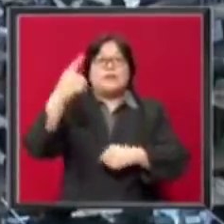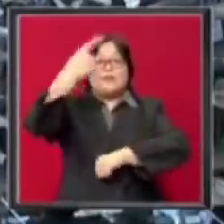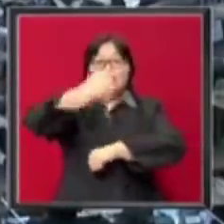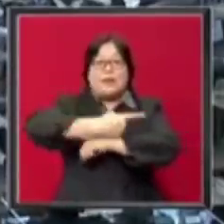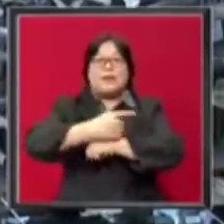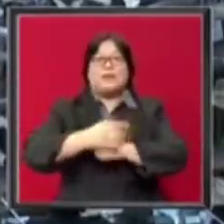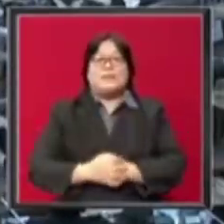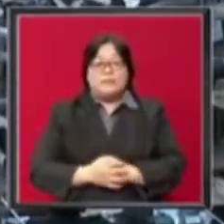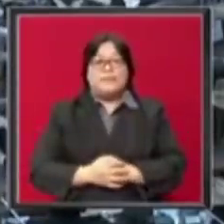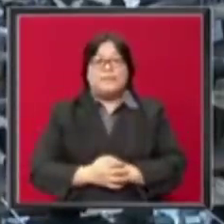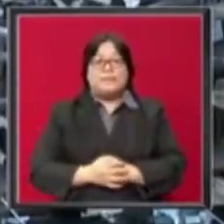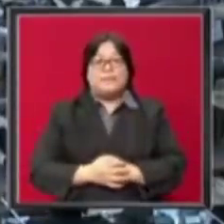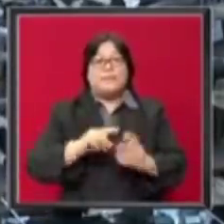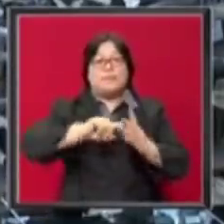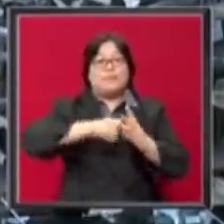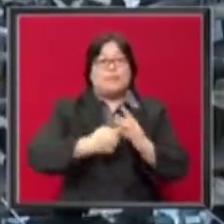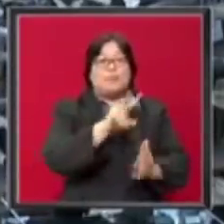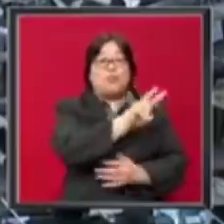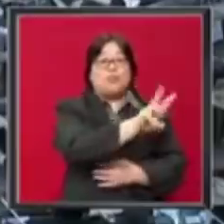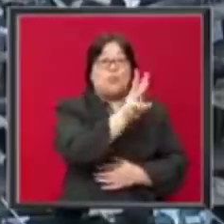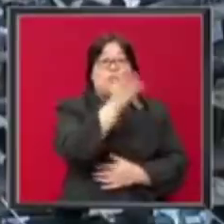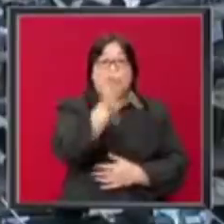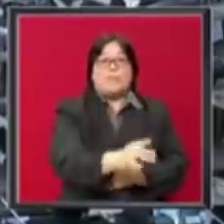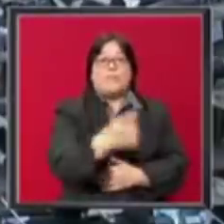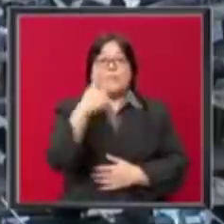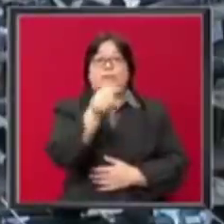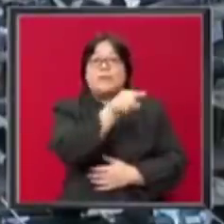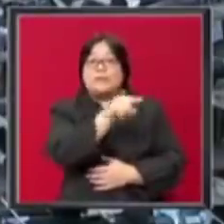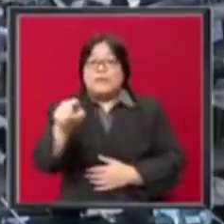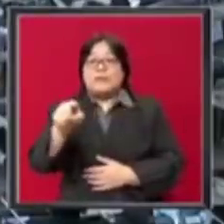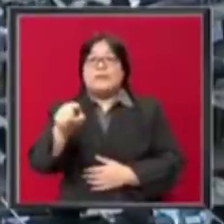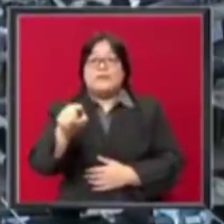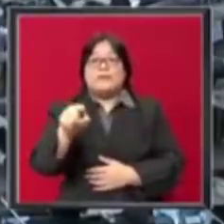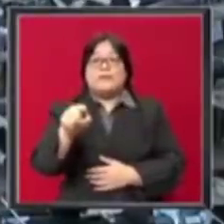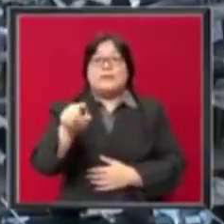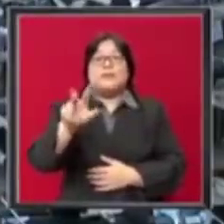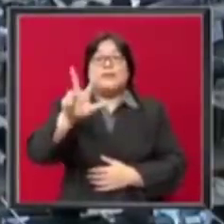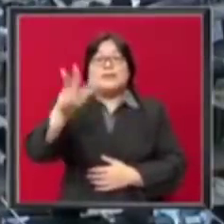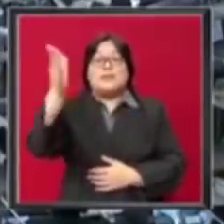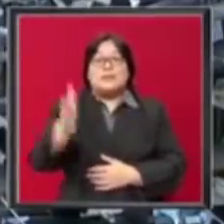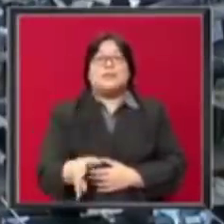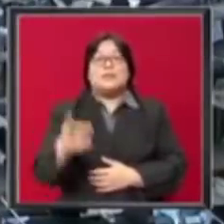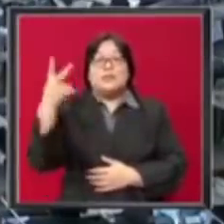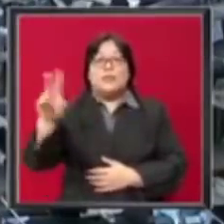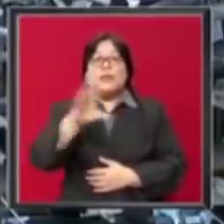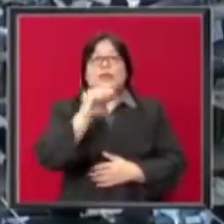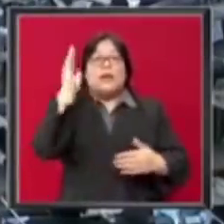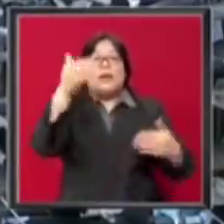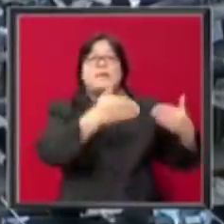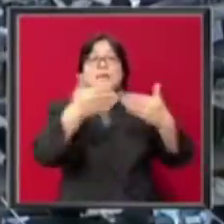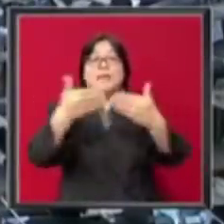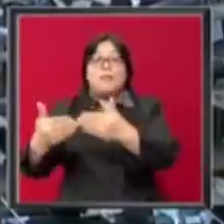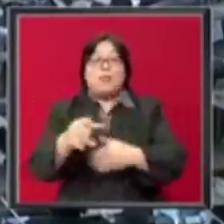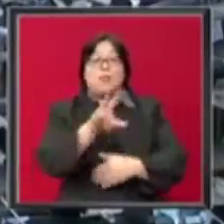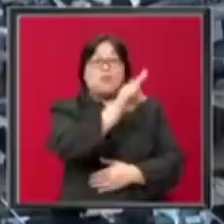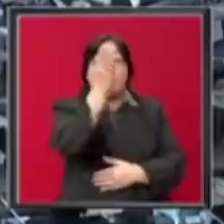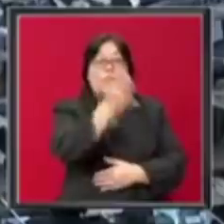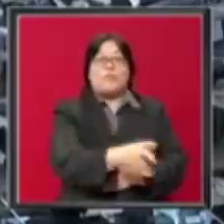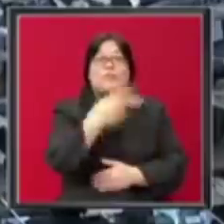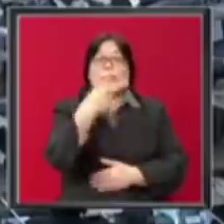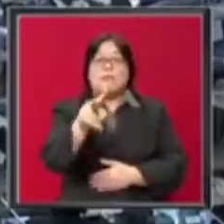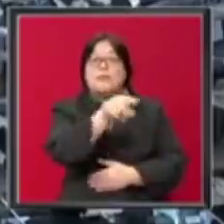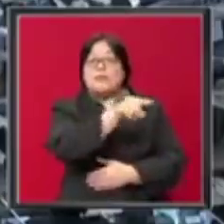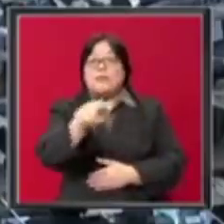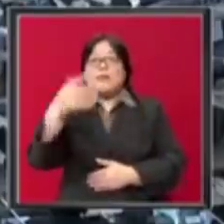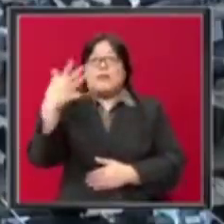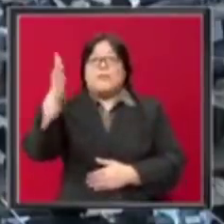kita buat satu kendayaan bahawa kita kena lihat keadaan semula lagi? Celah Pak Dixon. Celahan Pak Dixon.